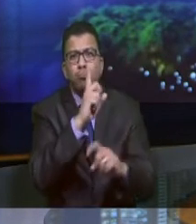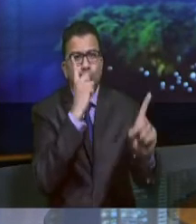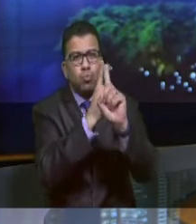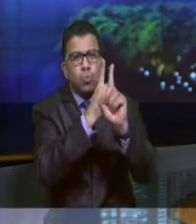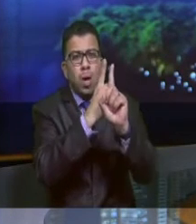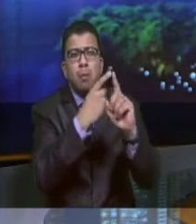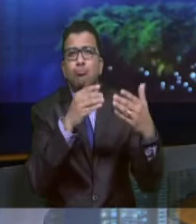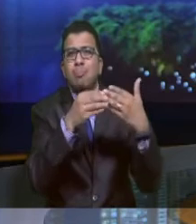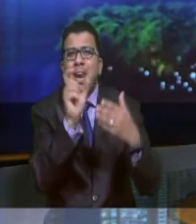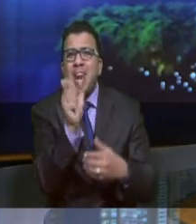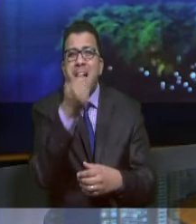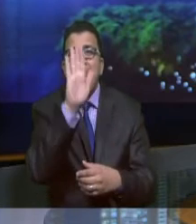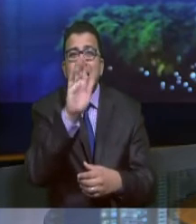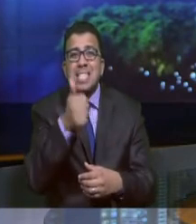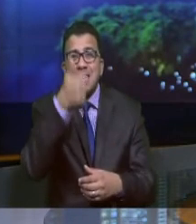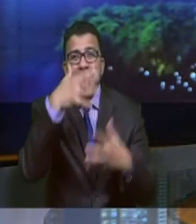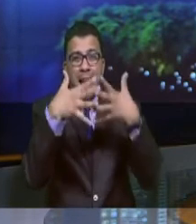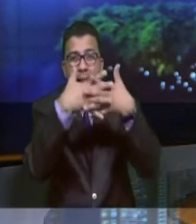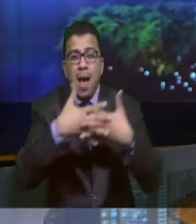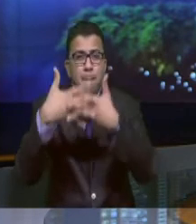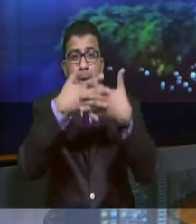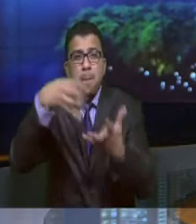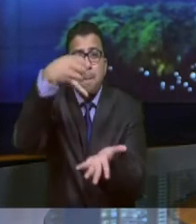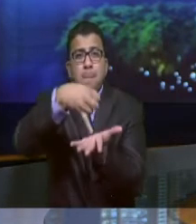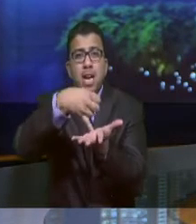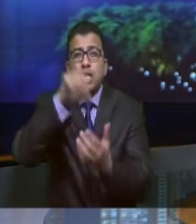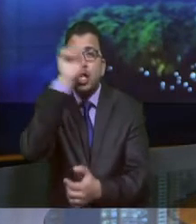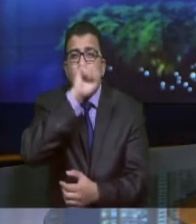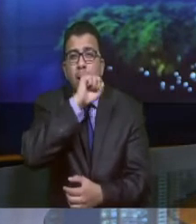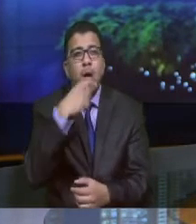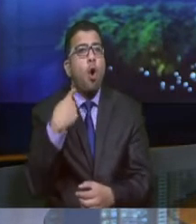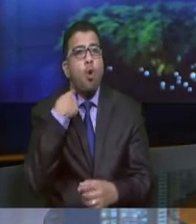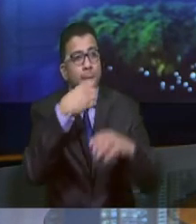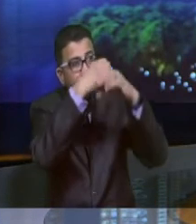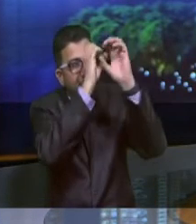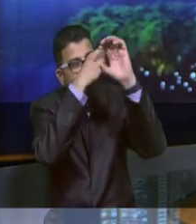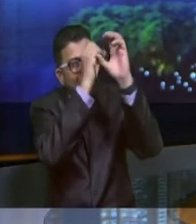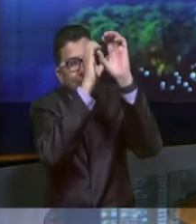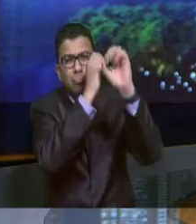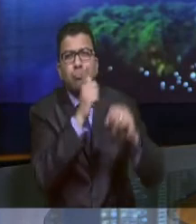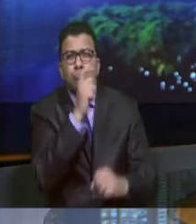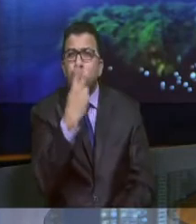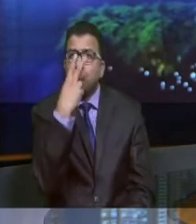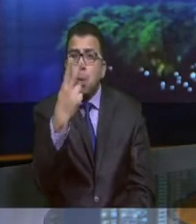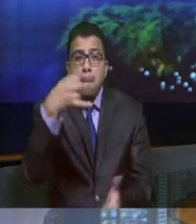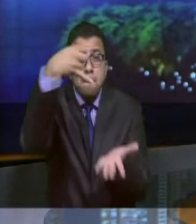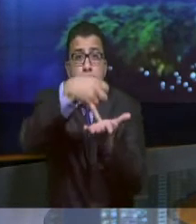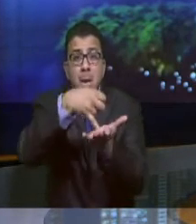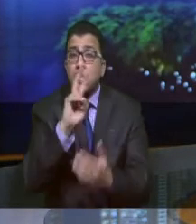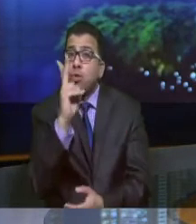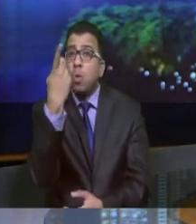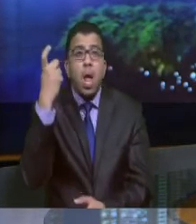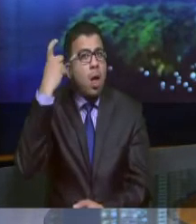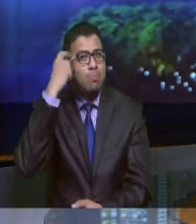وفد وكالة ناسا الأمريكية بمقر مركز الشارقة لعلوم الفضاء والفلك، وأطلعهم على الدور المركزي في تطوير علوم